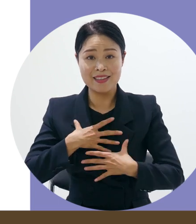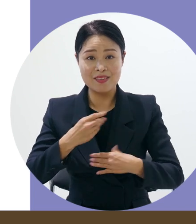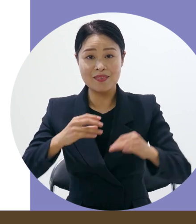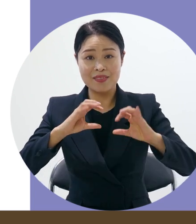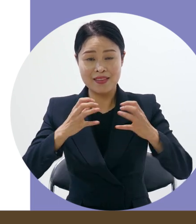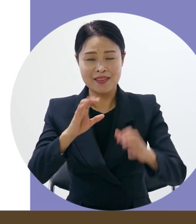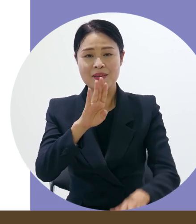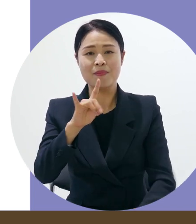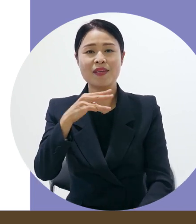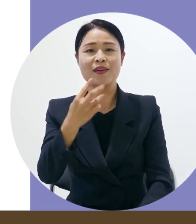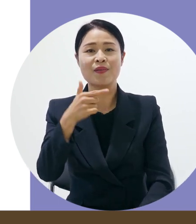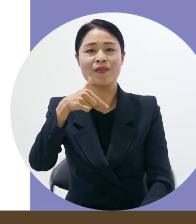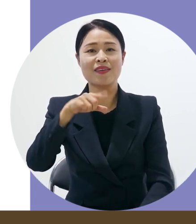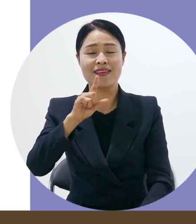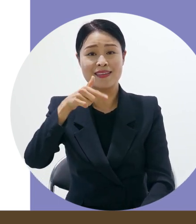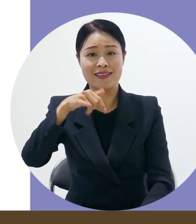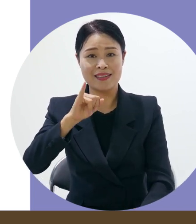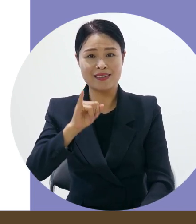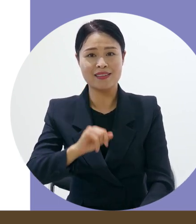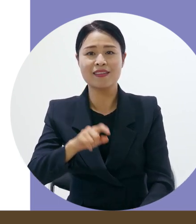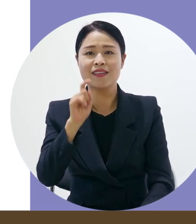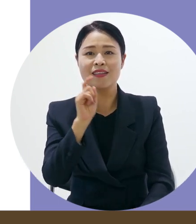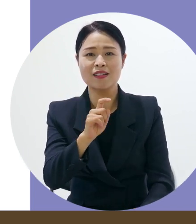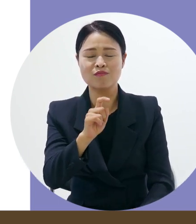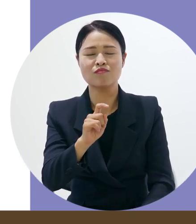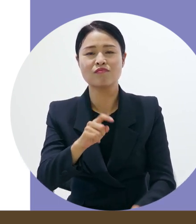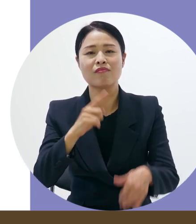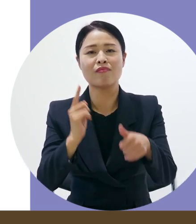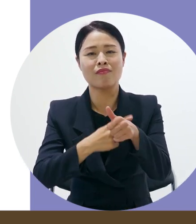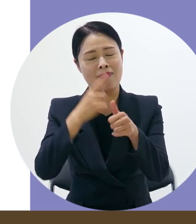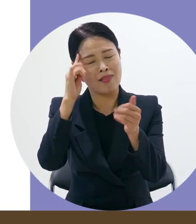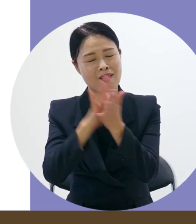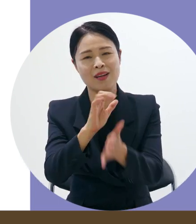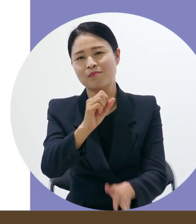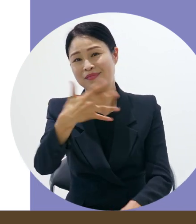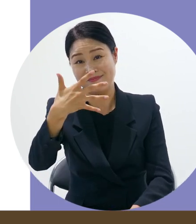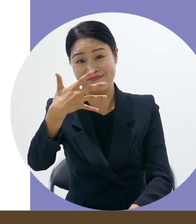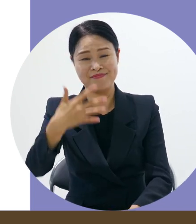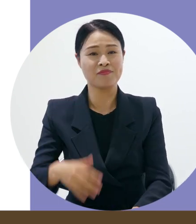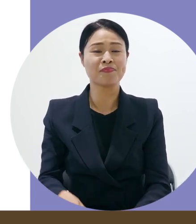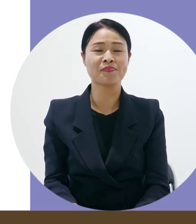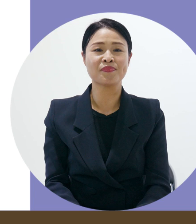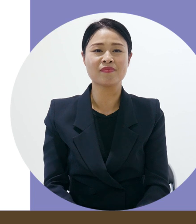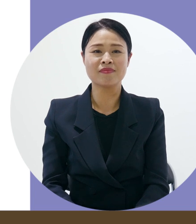의약품 안전나라 바로가기, 자동 설치하기.